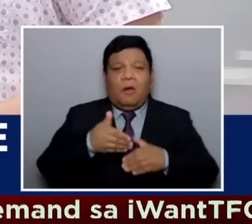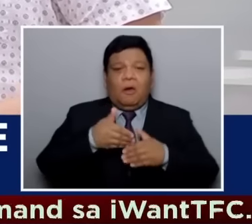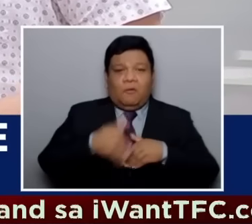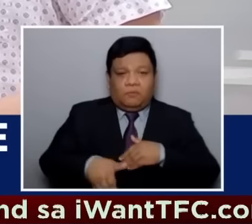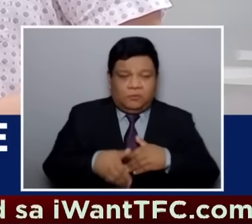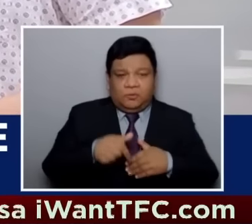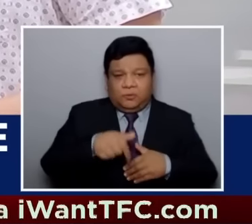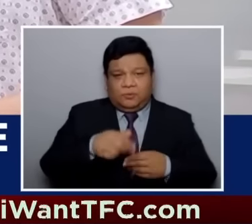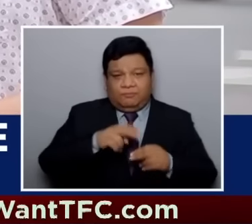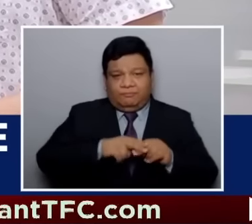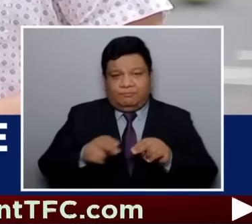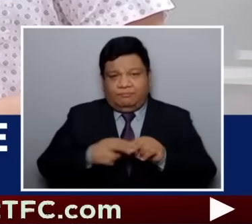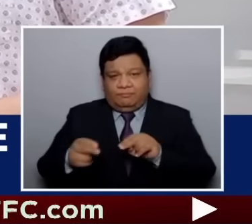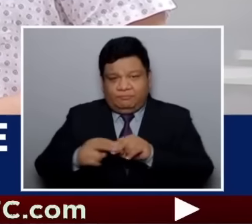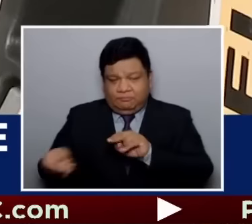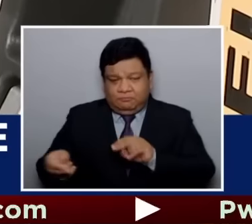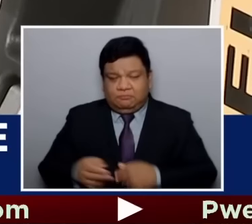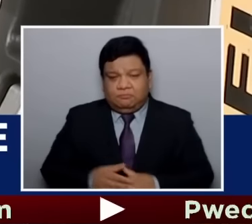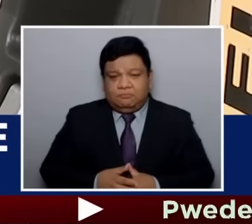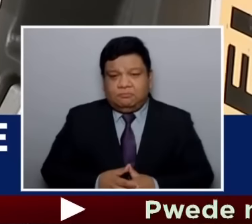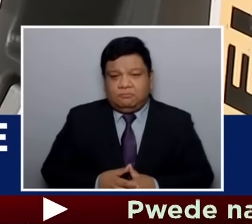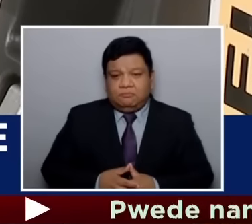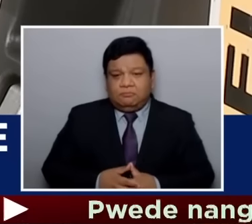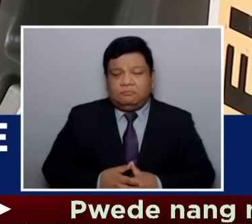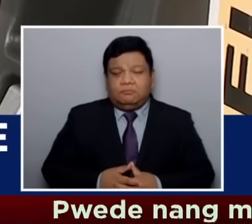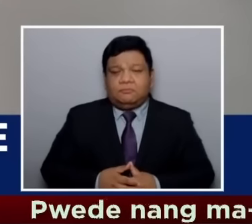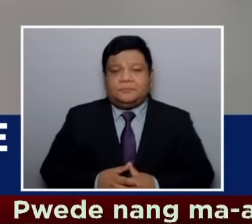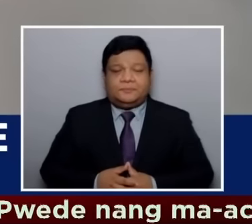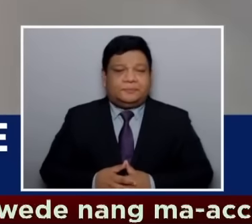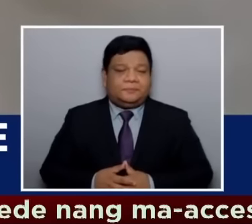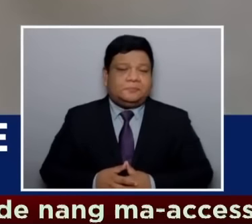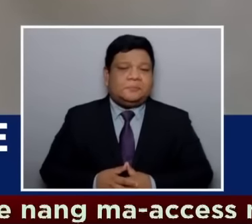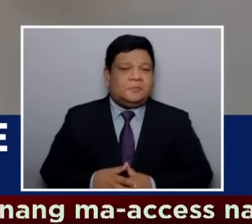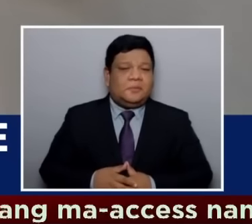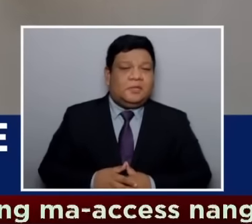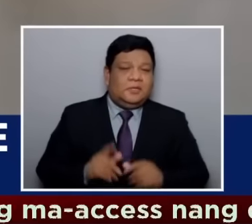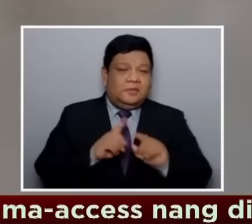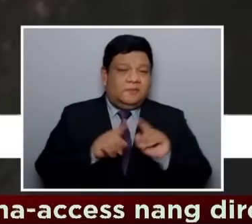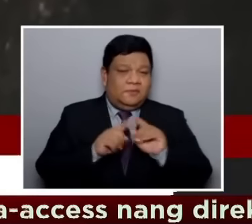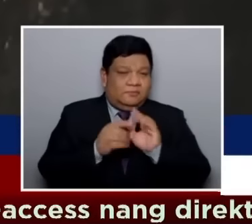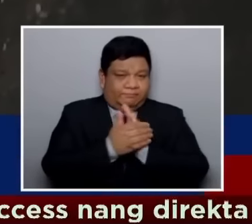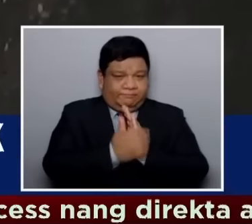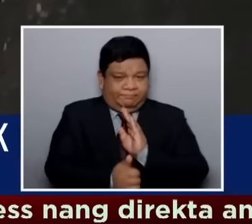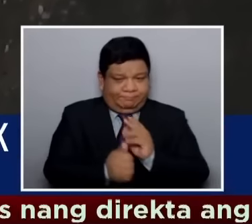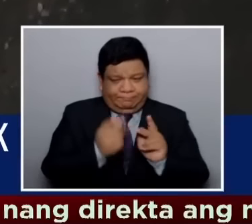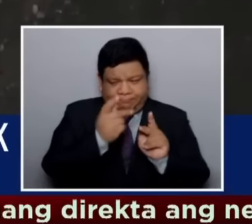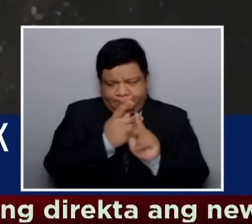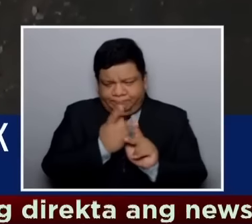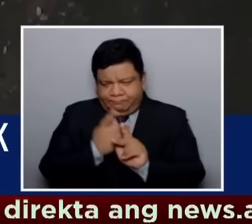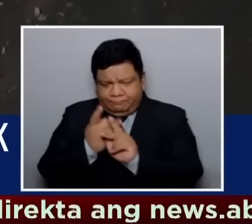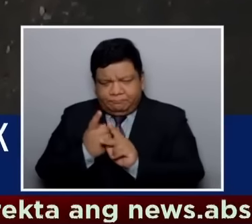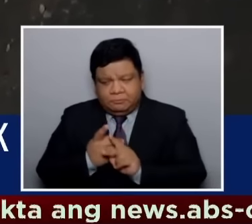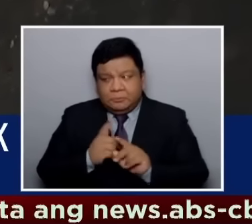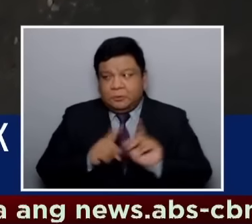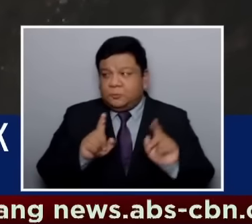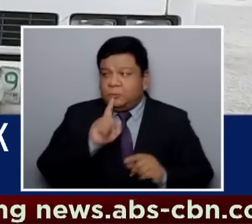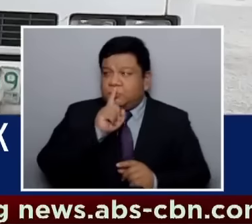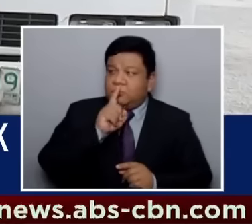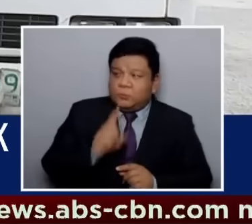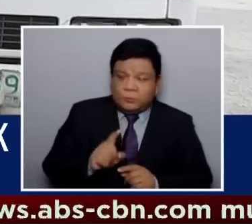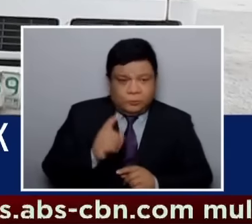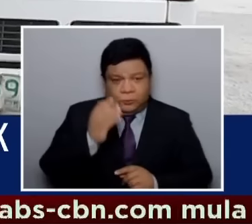bawas presyo sa susunod na linggo? Kanya-kanyang tantya ang mga eksperto, pero wala talagang makakasiguro